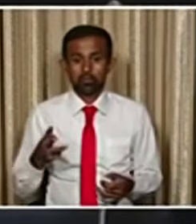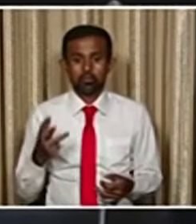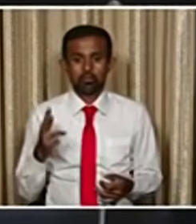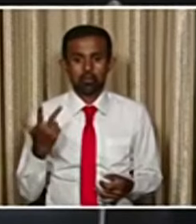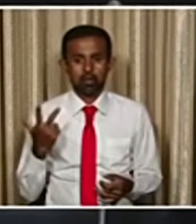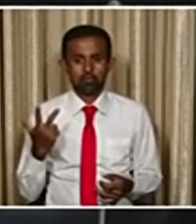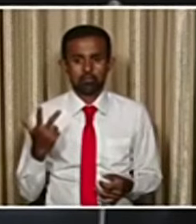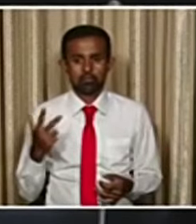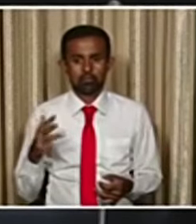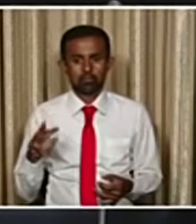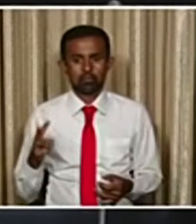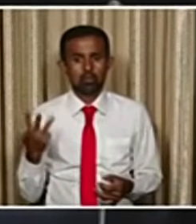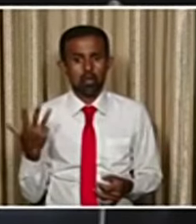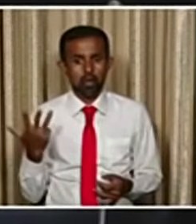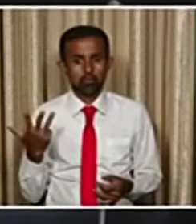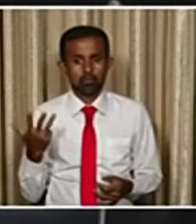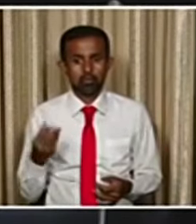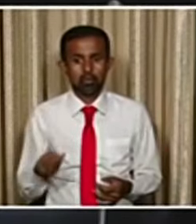380-90කට ගියා.